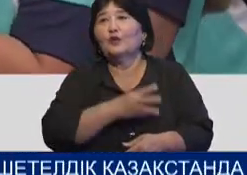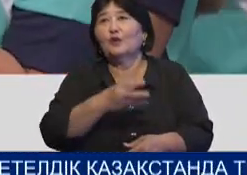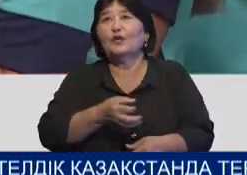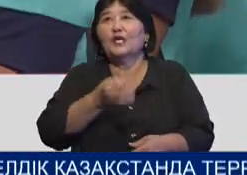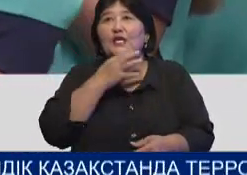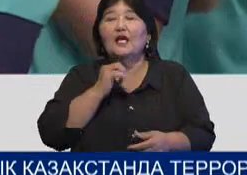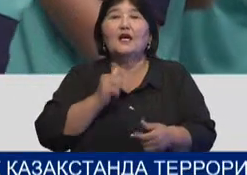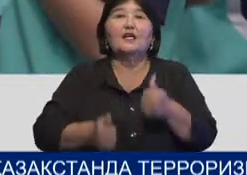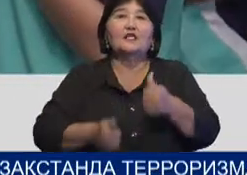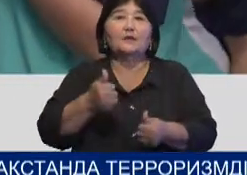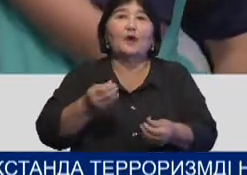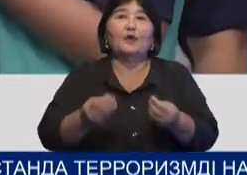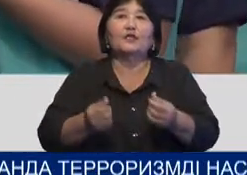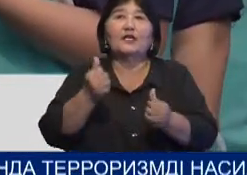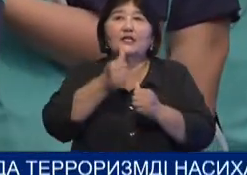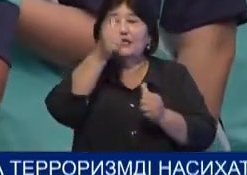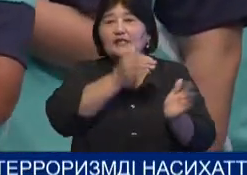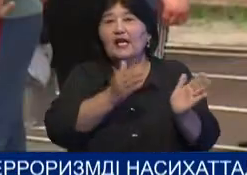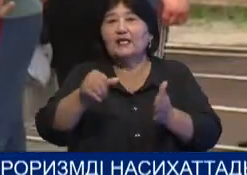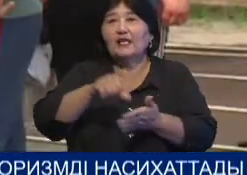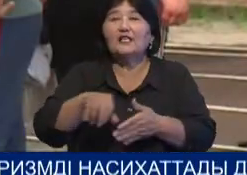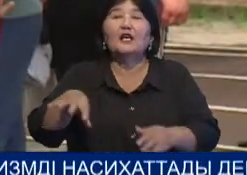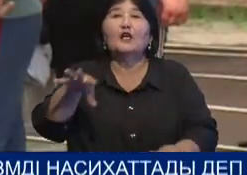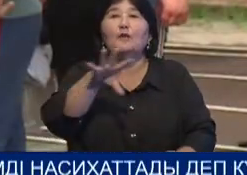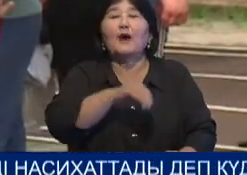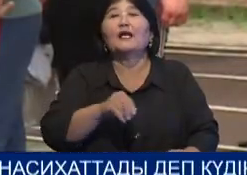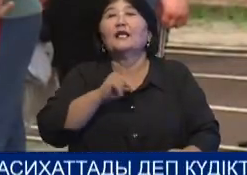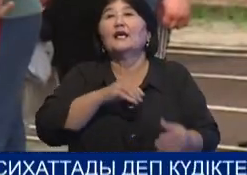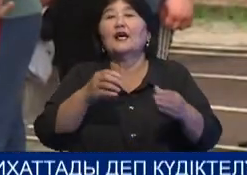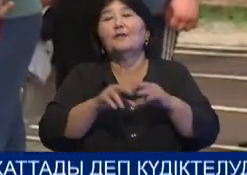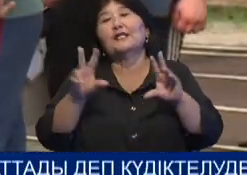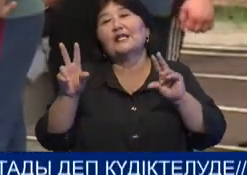жақсы. Спартакиада ойындарына жыл сайын қатысып келеміз. Барлық командаларға сәттілік тілейміз.